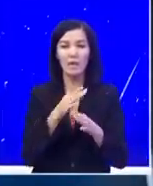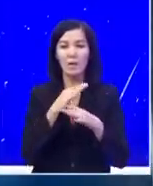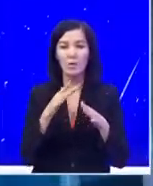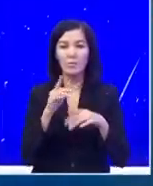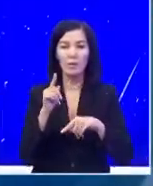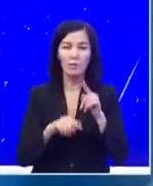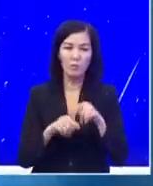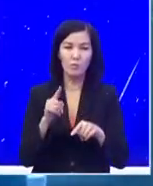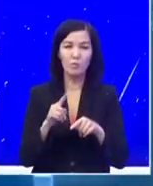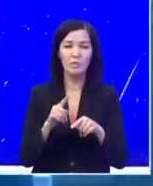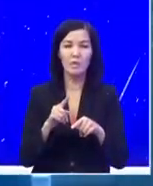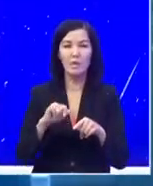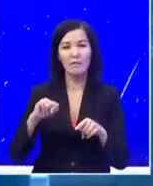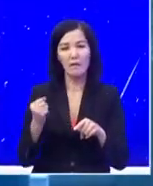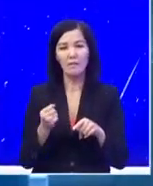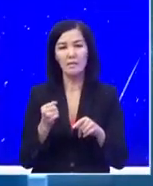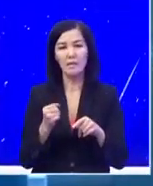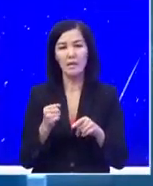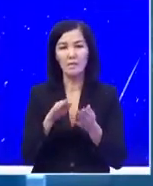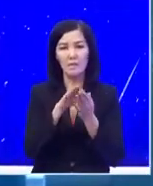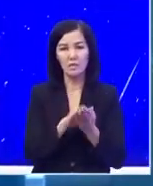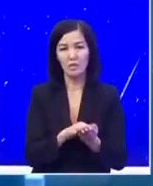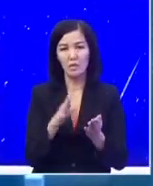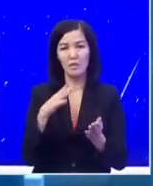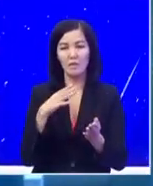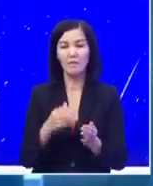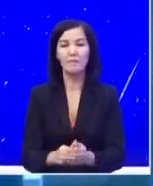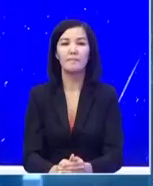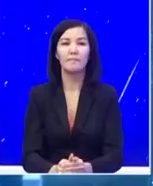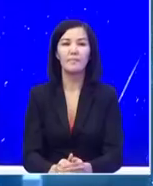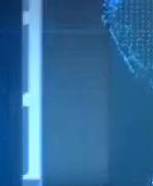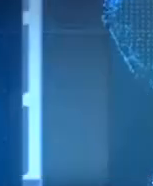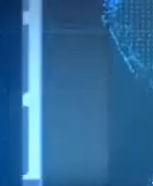туған жерлепті. Рахат Рахымжанов, Әсет Түсенбек, Жетісу арнасы.